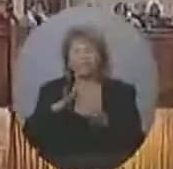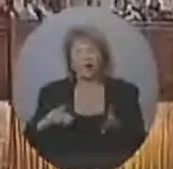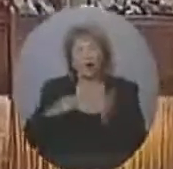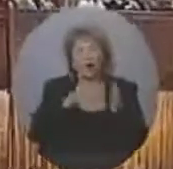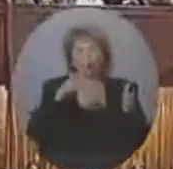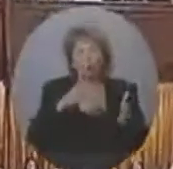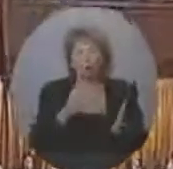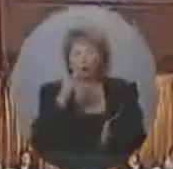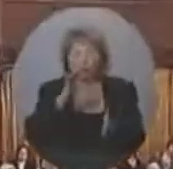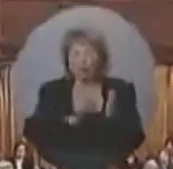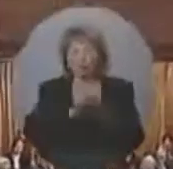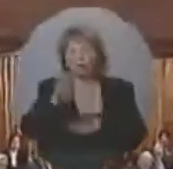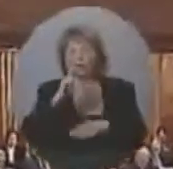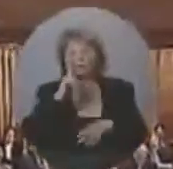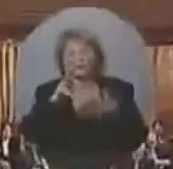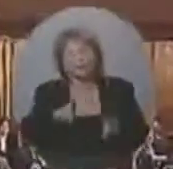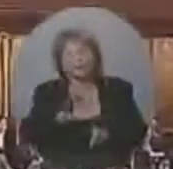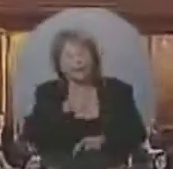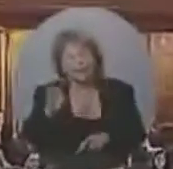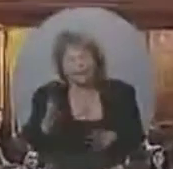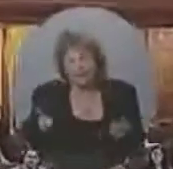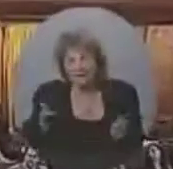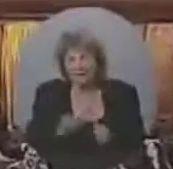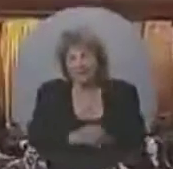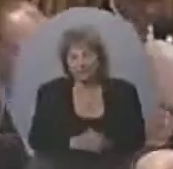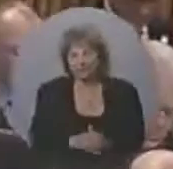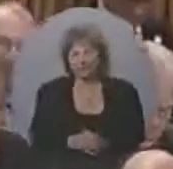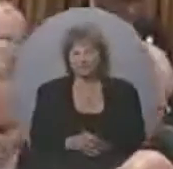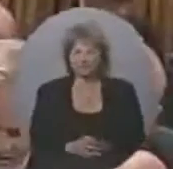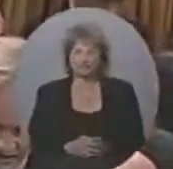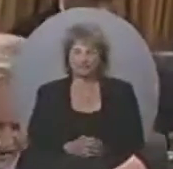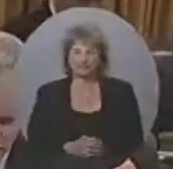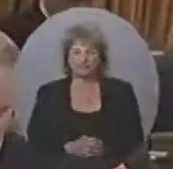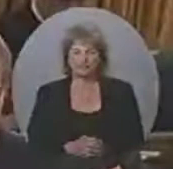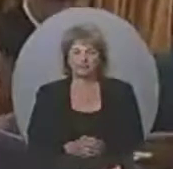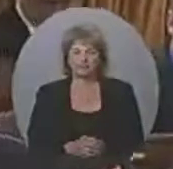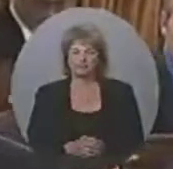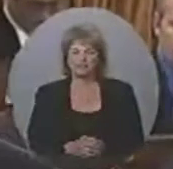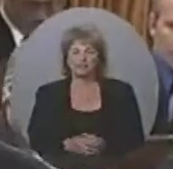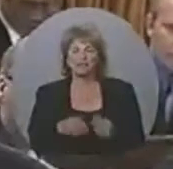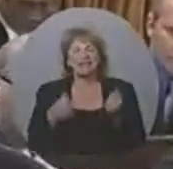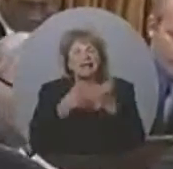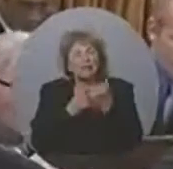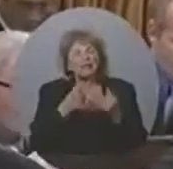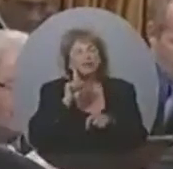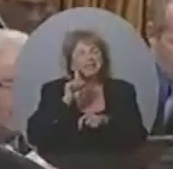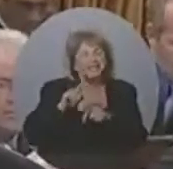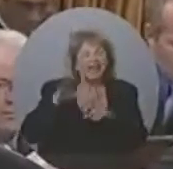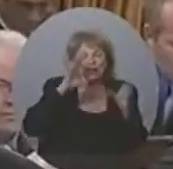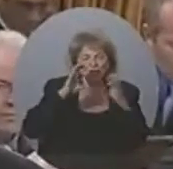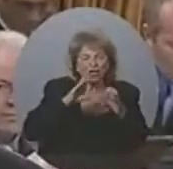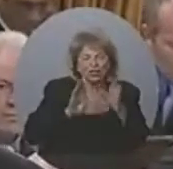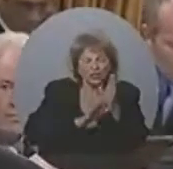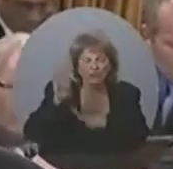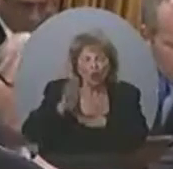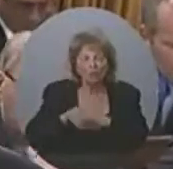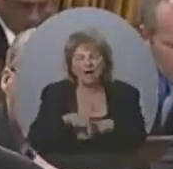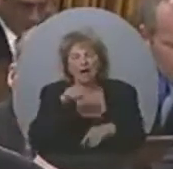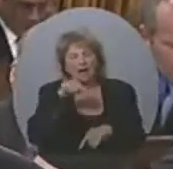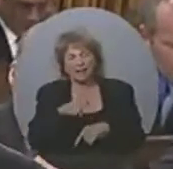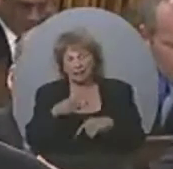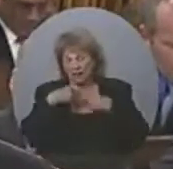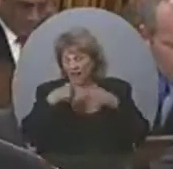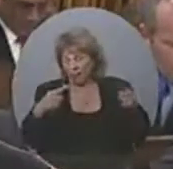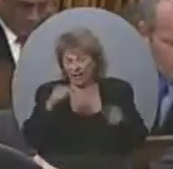Honourable Member for Burnaby, New Westminster. Merci, Monsieur le Président. Dans sa politique d'appui à la recherche et développement, le rapport Jenkins dévoilé